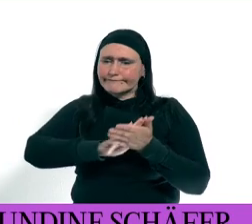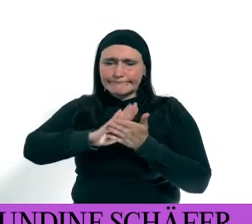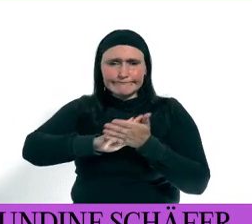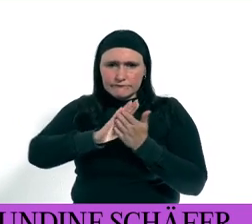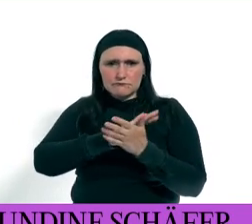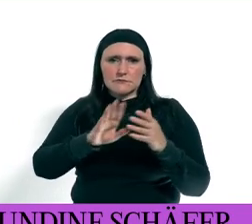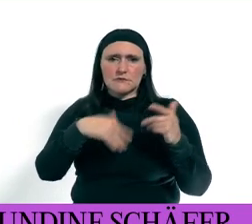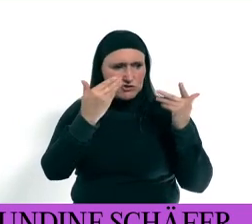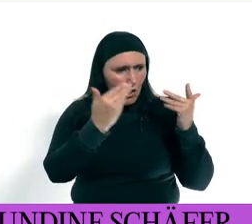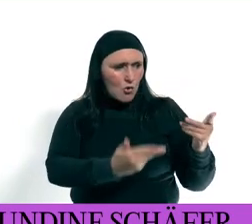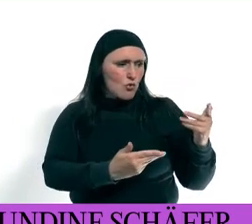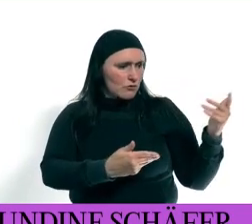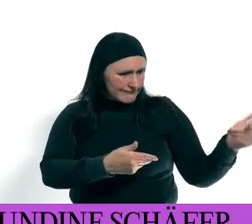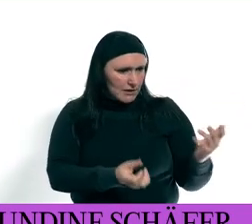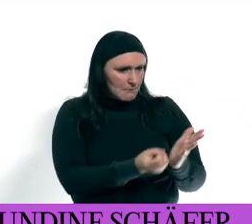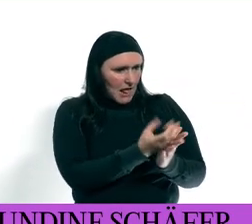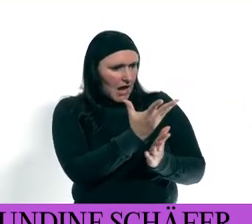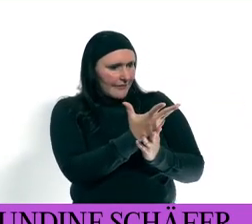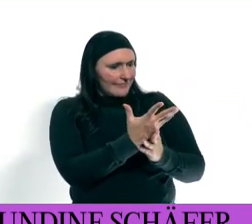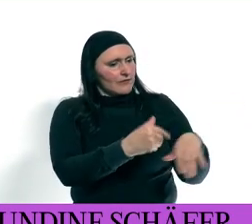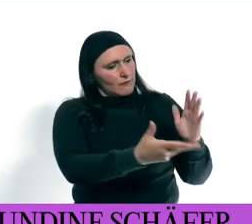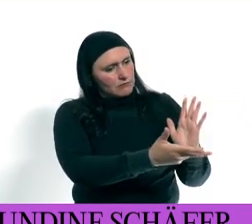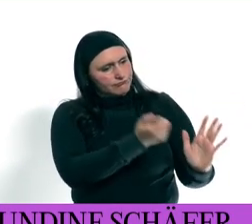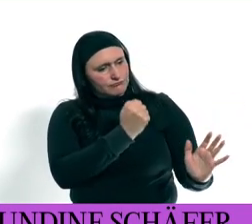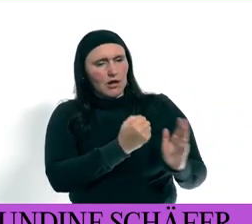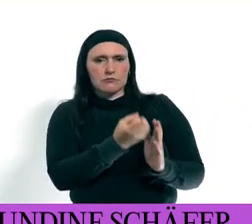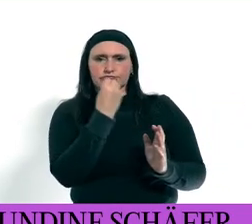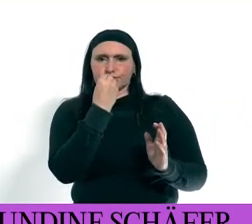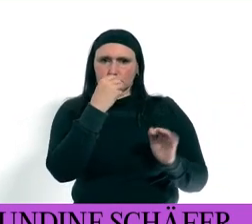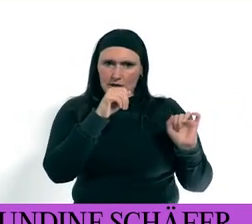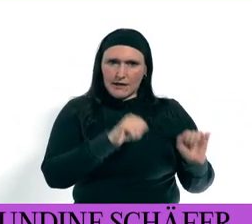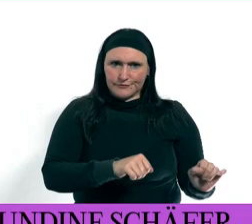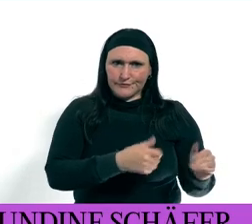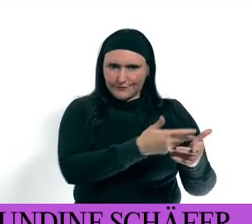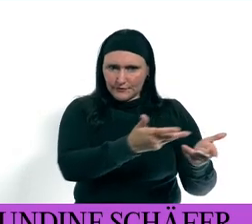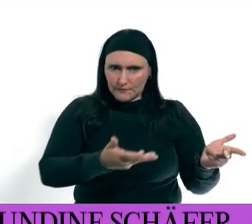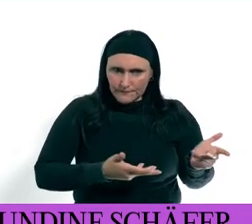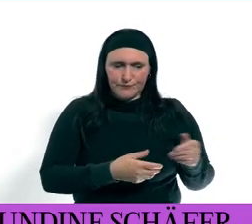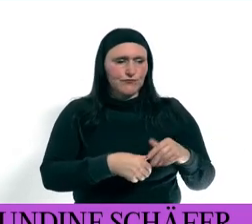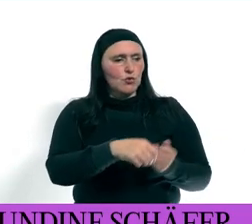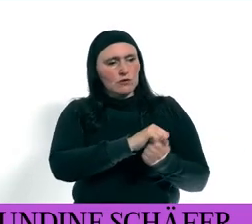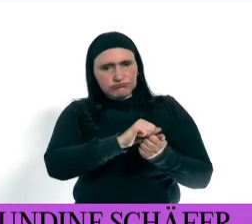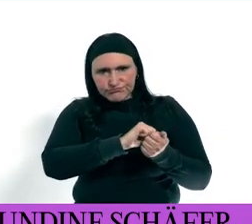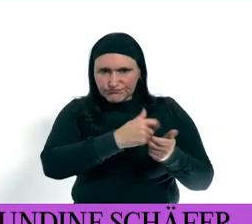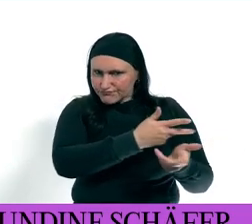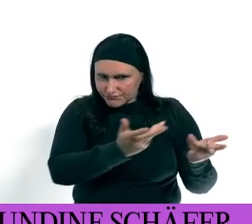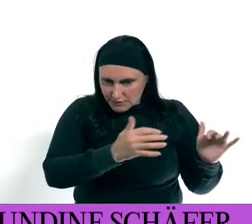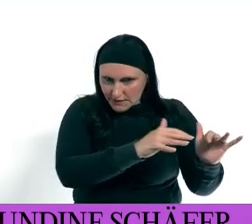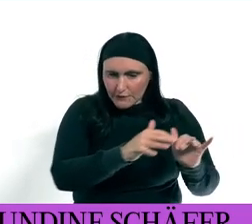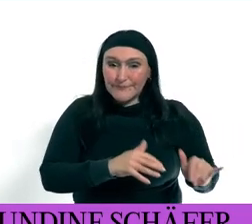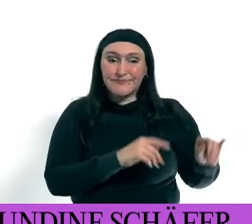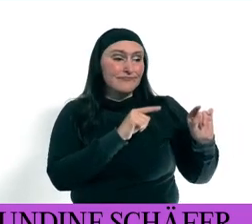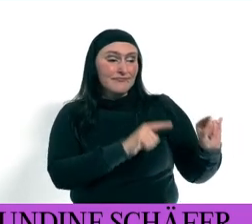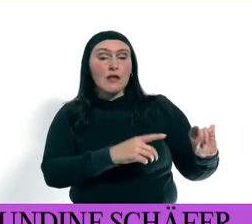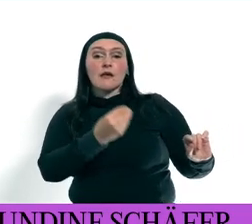Sinne remains at the core. We talked about sharing food, und sharing waste, auch das geht wieder zurück food, zu dem,